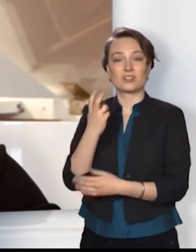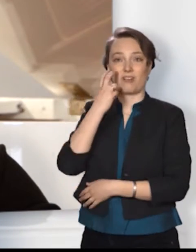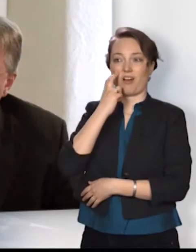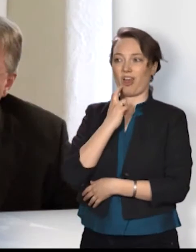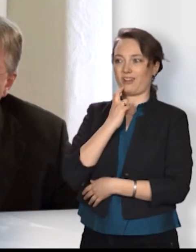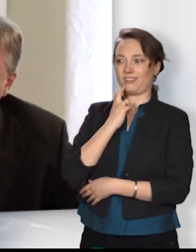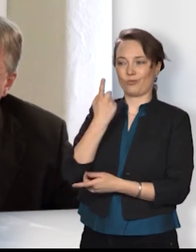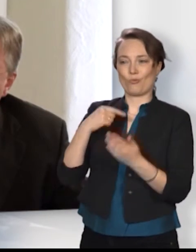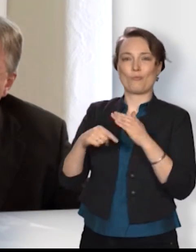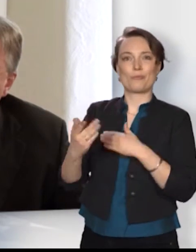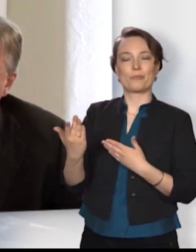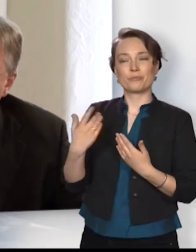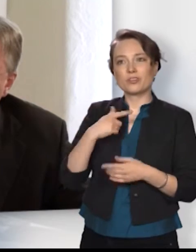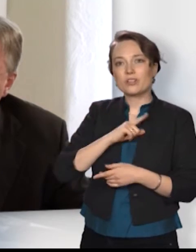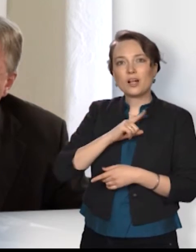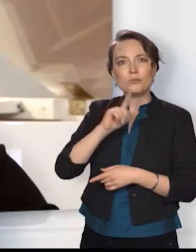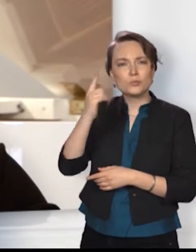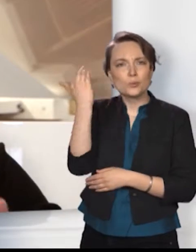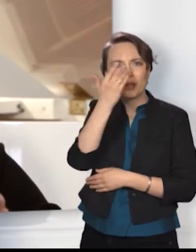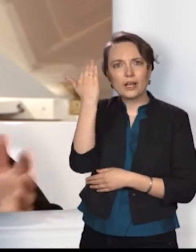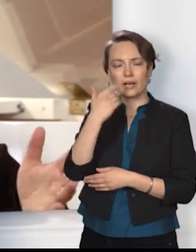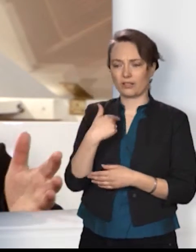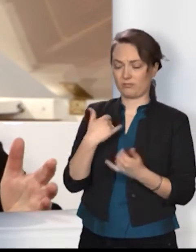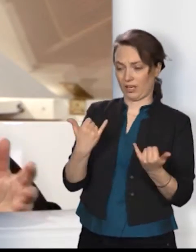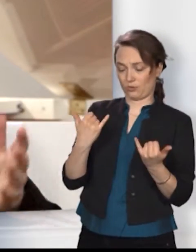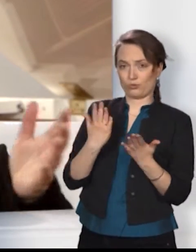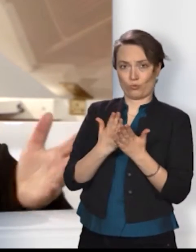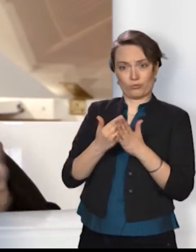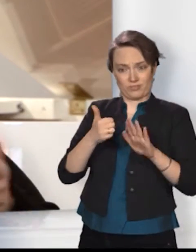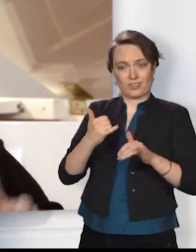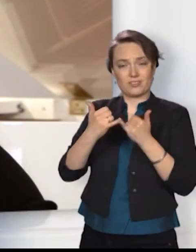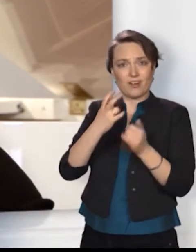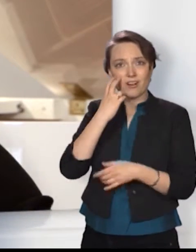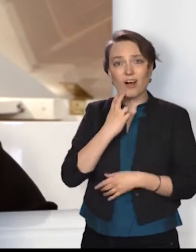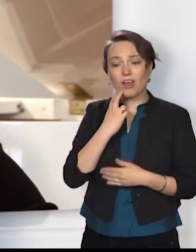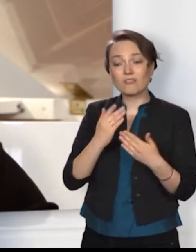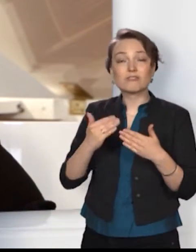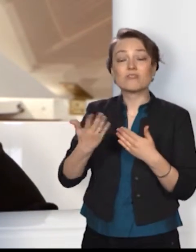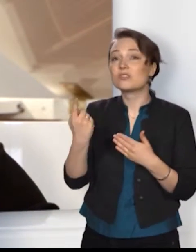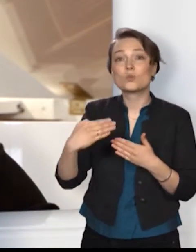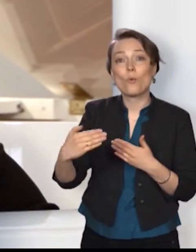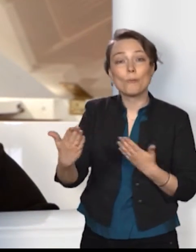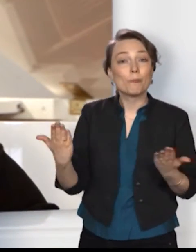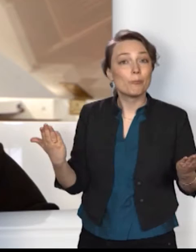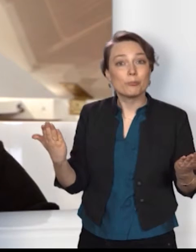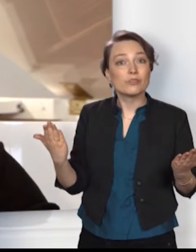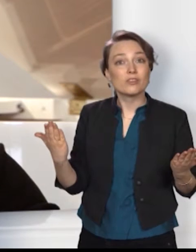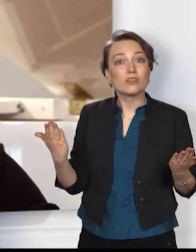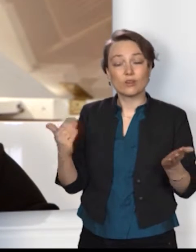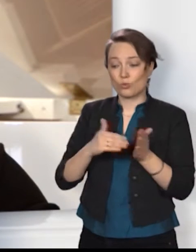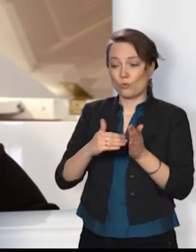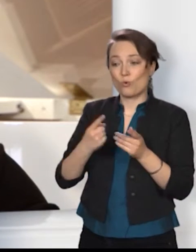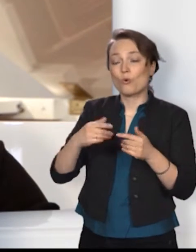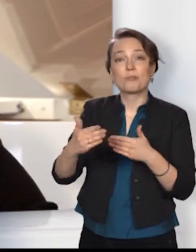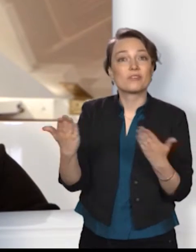Alter zuzugehen und mir zu überlegen, ja, ich bin jetzt 60 Jahre, was kommt dann, was kommt noch? Und da